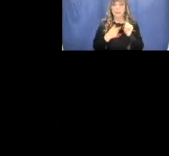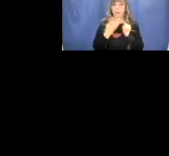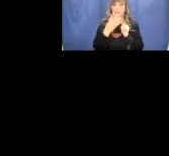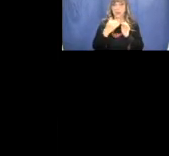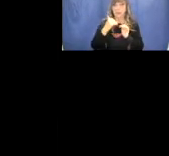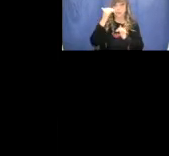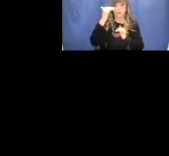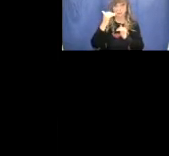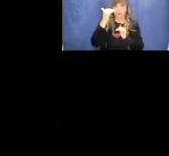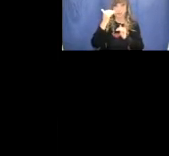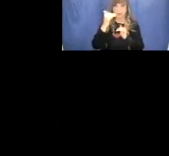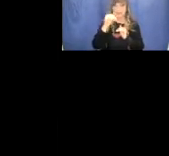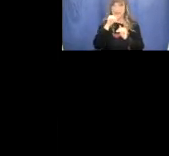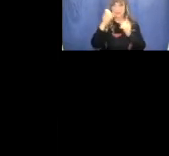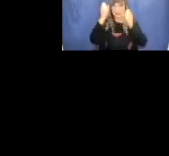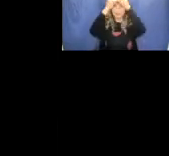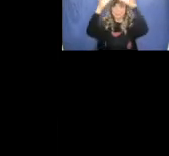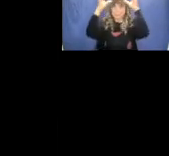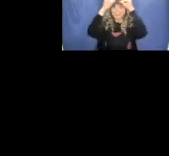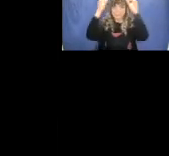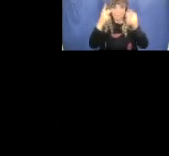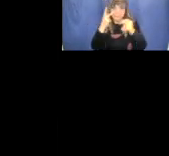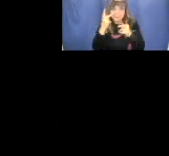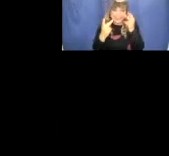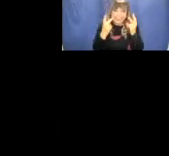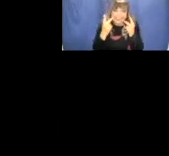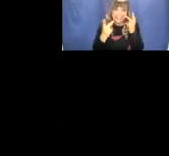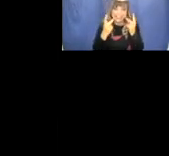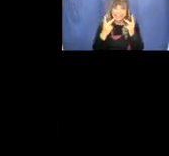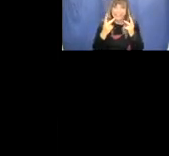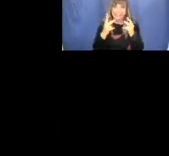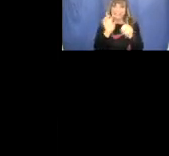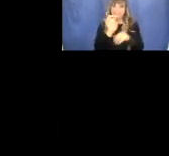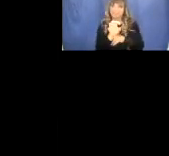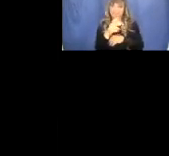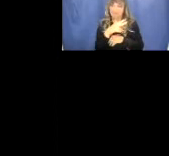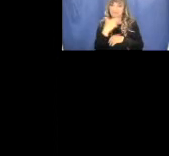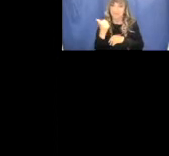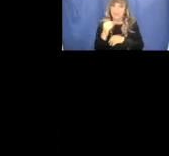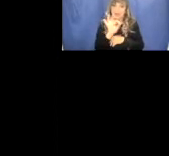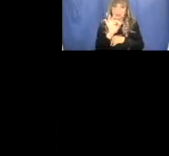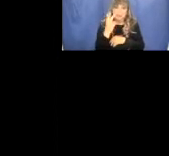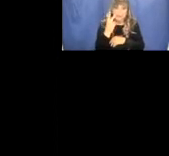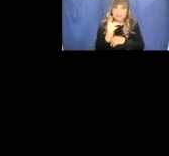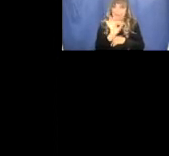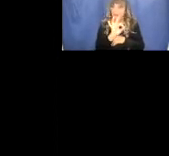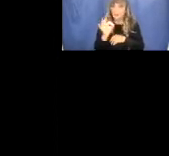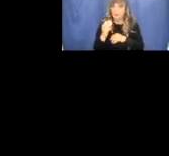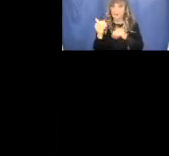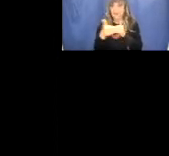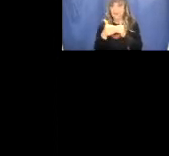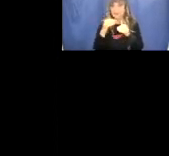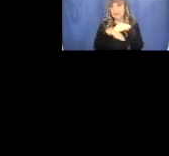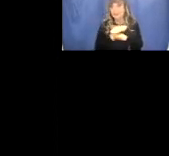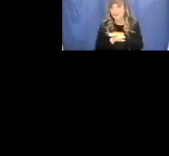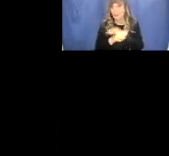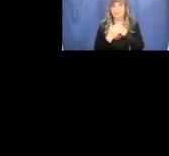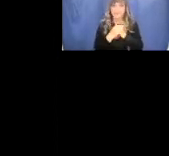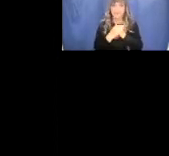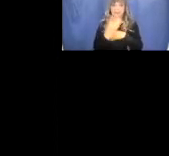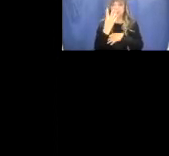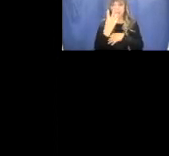qui ci vuole un po di immaginazione a vedere questa figura gialla perché qualcuno lo vediamo ma qualcuno no quattro sono